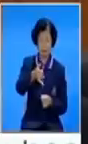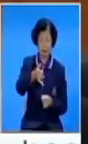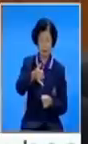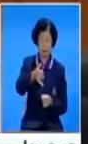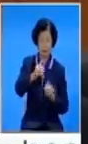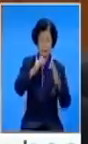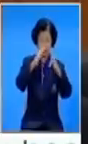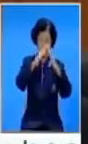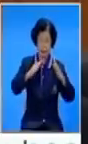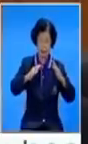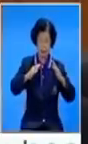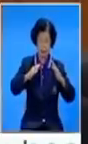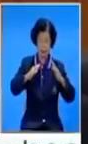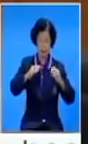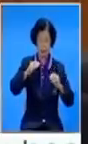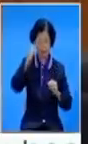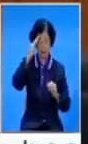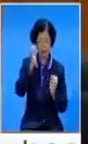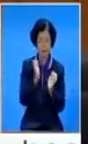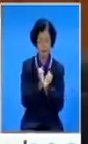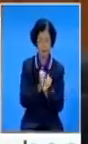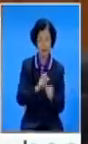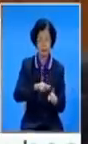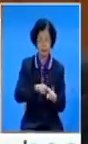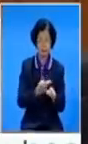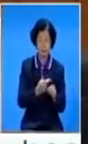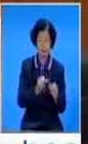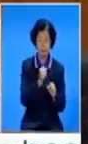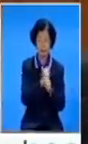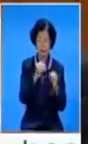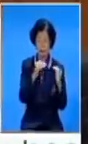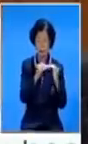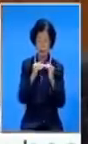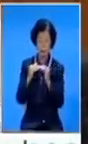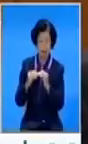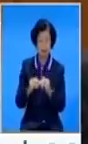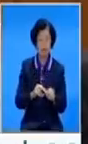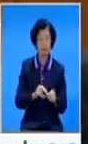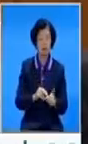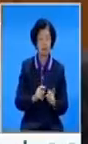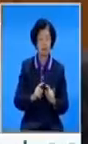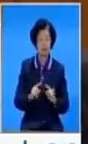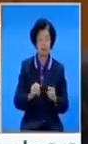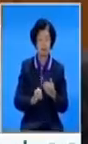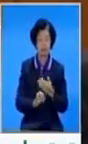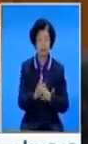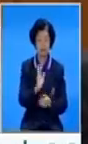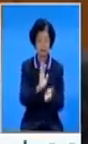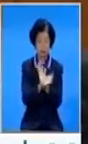ความเริ่มกระบวนการยุติธรรมเบื้องต้นที่โรงพักได้รับการปฏิรูป